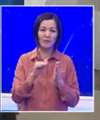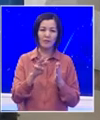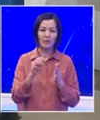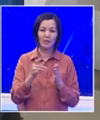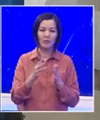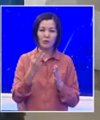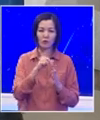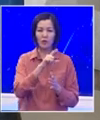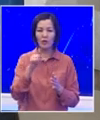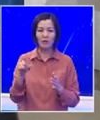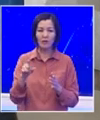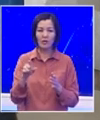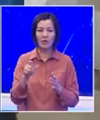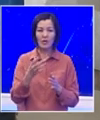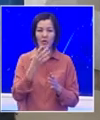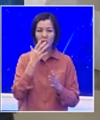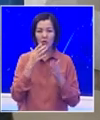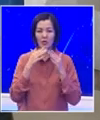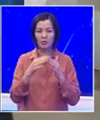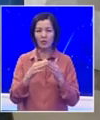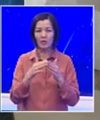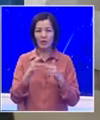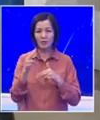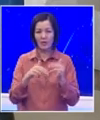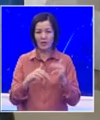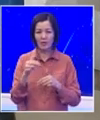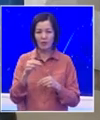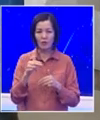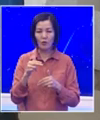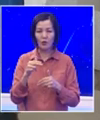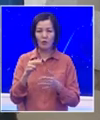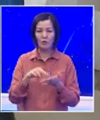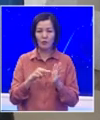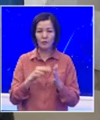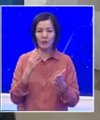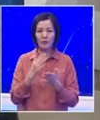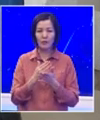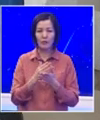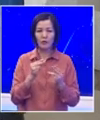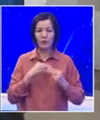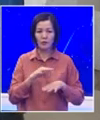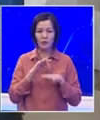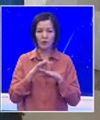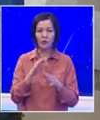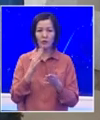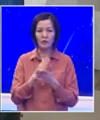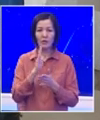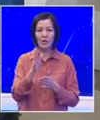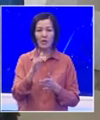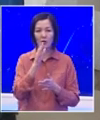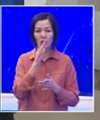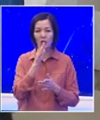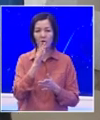үшінші қабатта жылыжай орнату ойластырып жатыр, жұмыстар жүргізіп жатыр. Алдағы